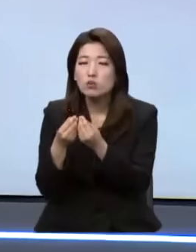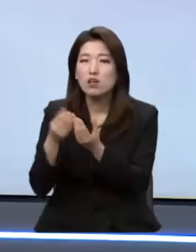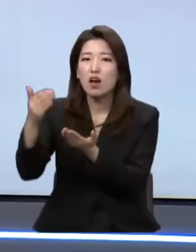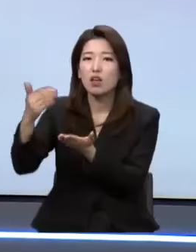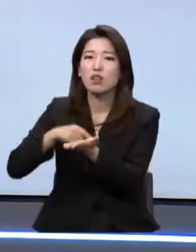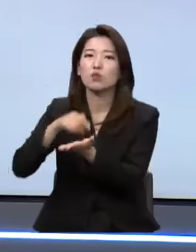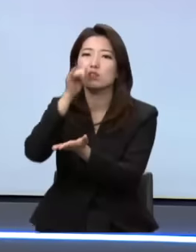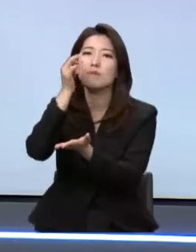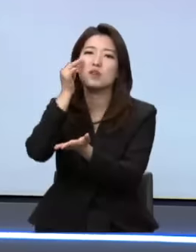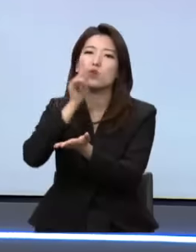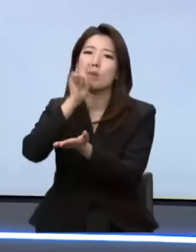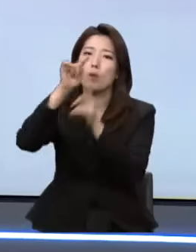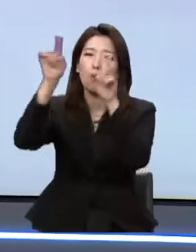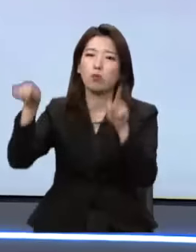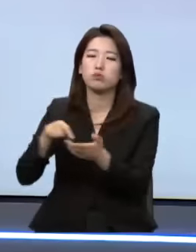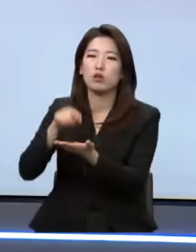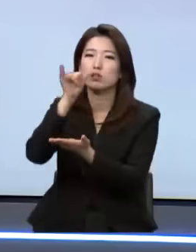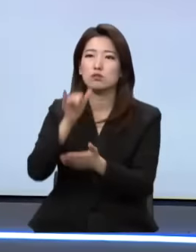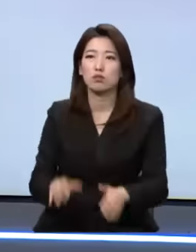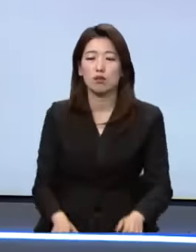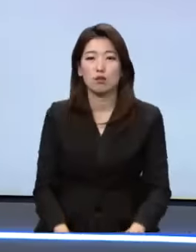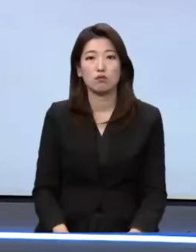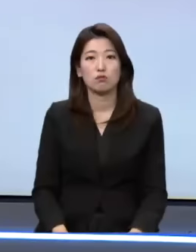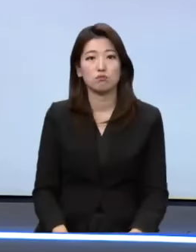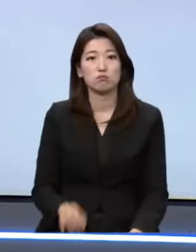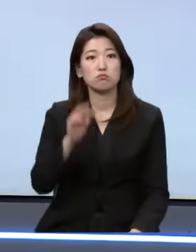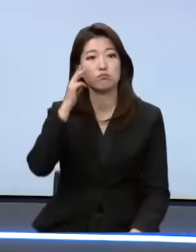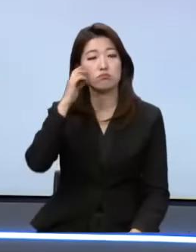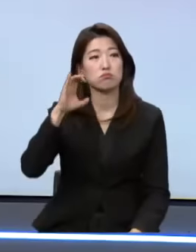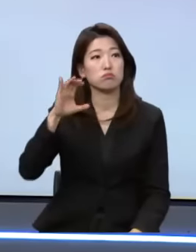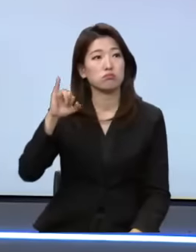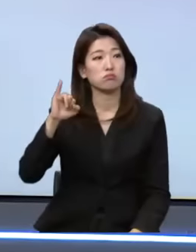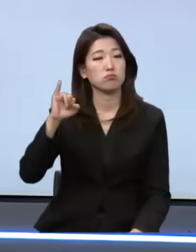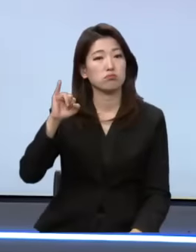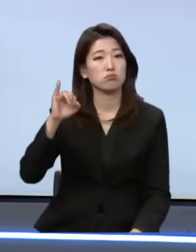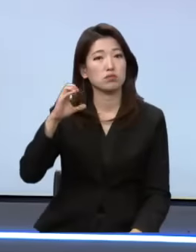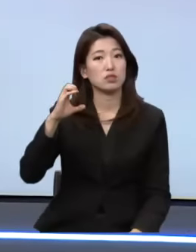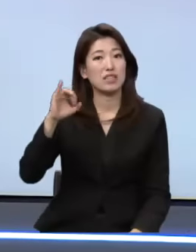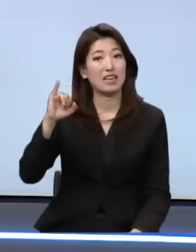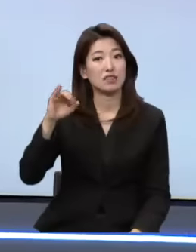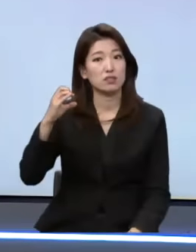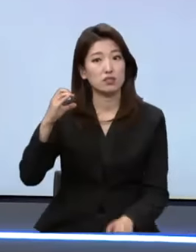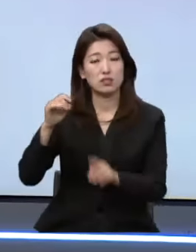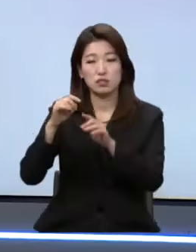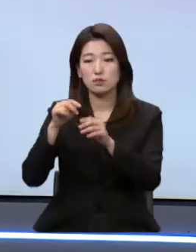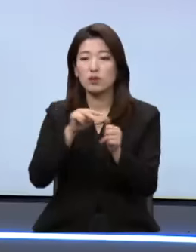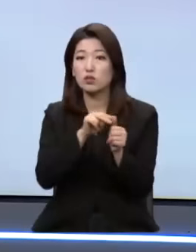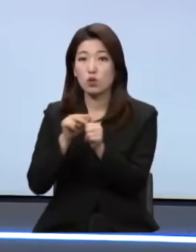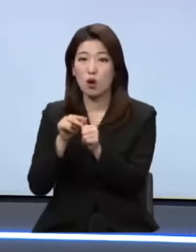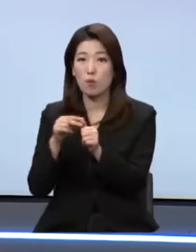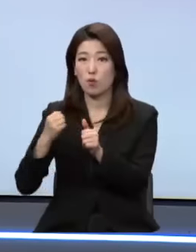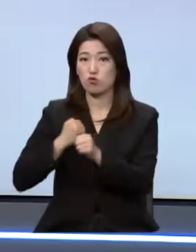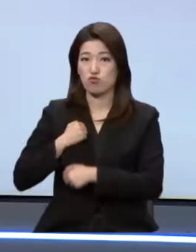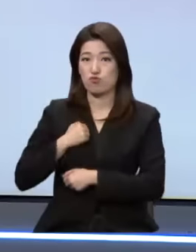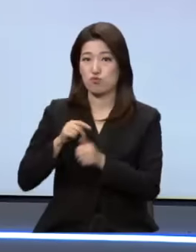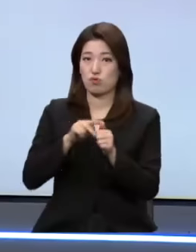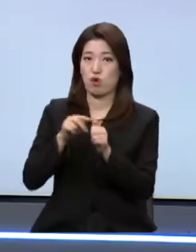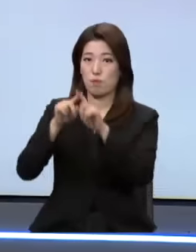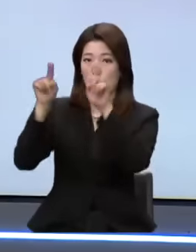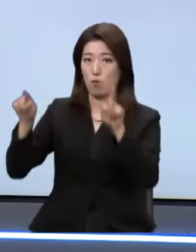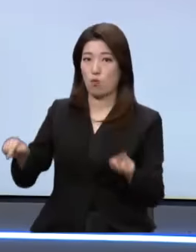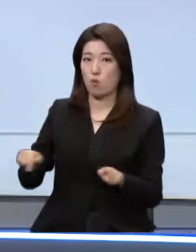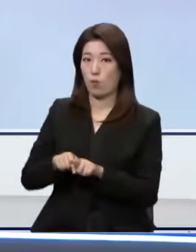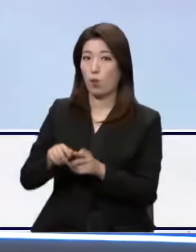나옵니다네 지금 미국 cic이 얘기를 하면서 거기 방첩 자료에 다 있다라고 얘기를 하면서 실제로 매춘이